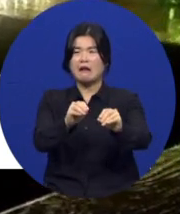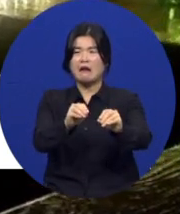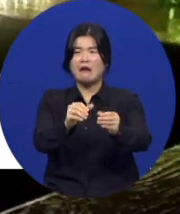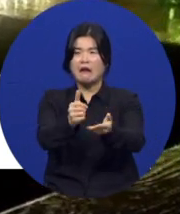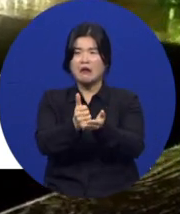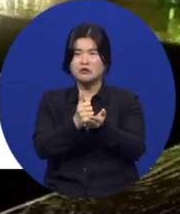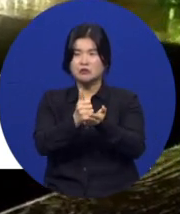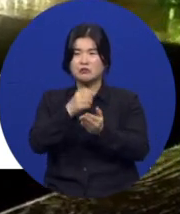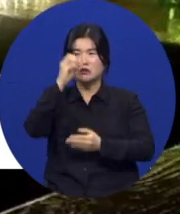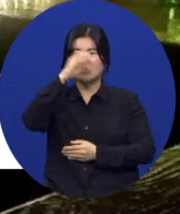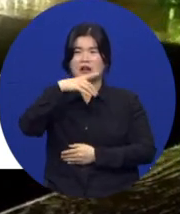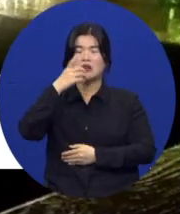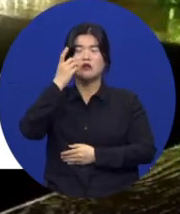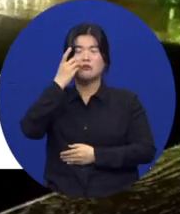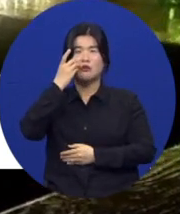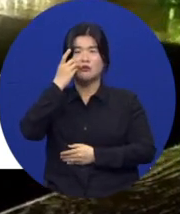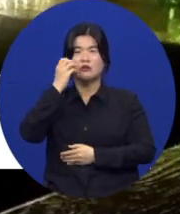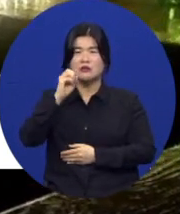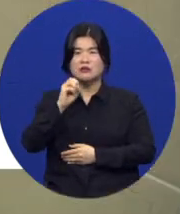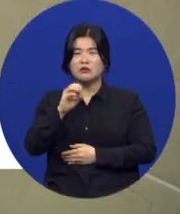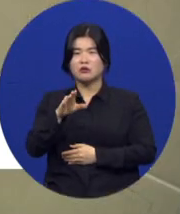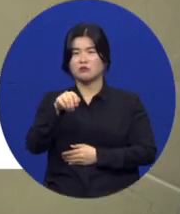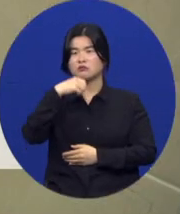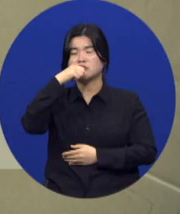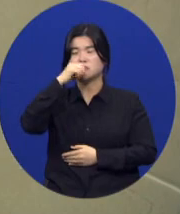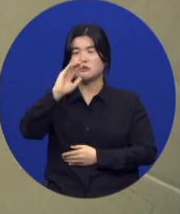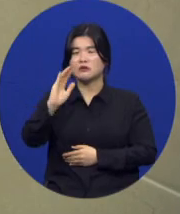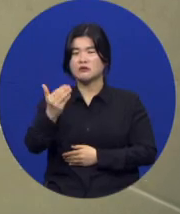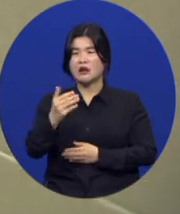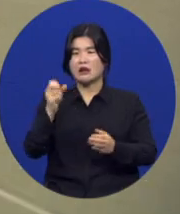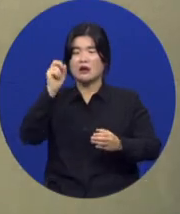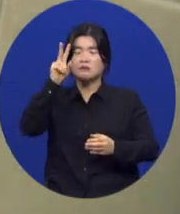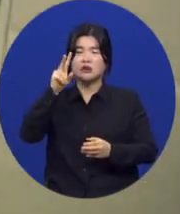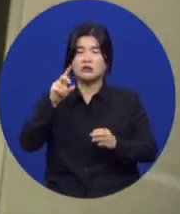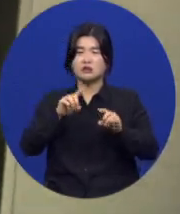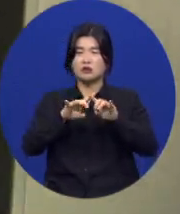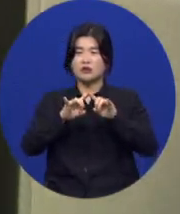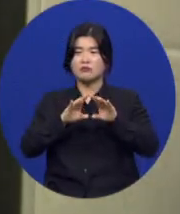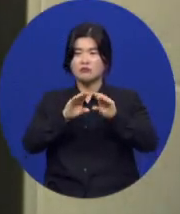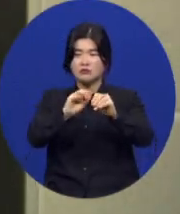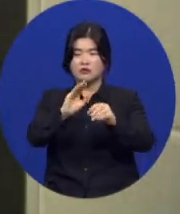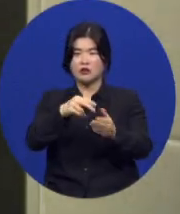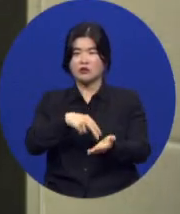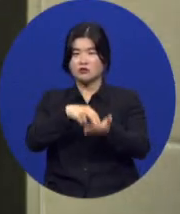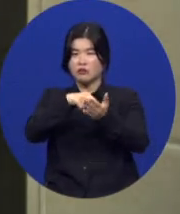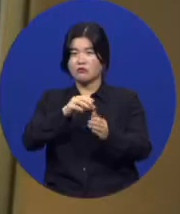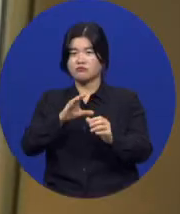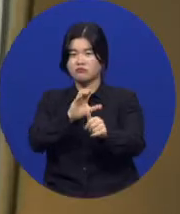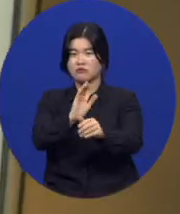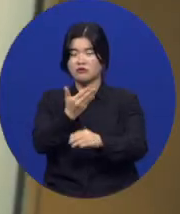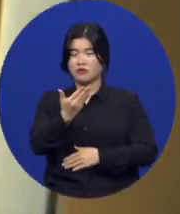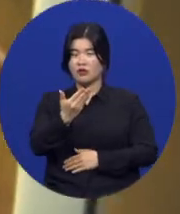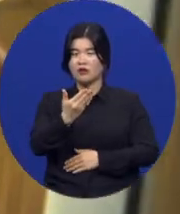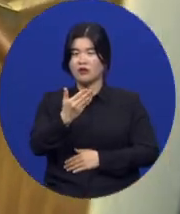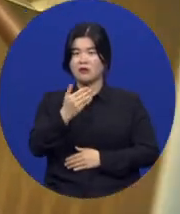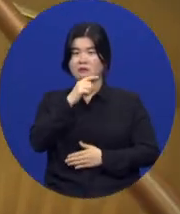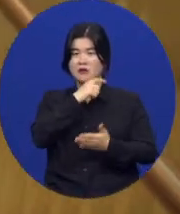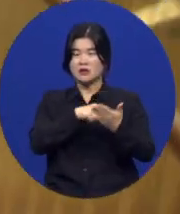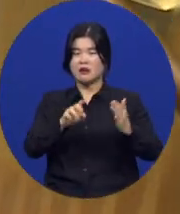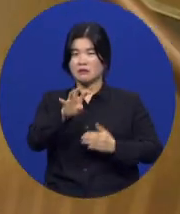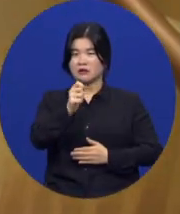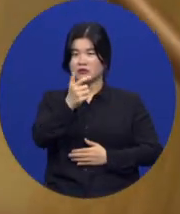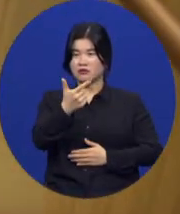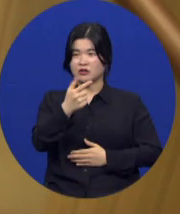혼 그냥 핸드폰에 혹 힐 봄 했어요 갑작스런 정전에 승강기에 갇히는 등 피해 신고 46건 이